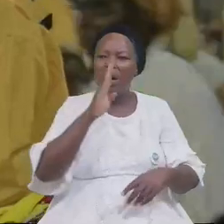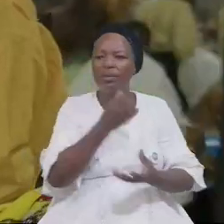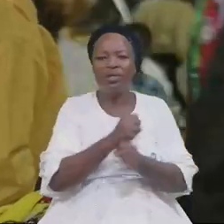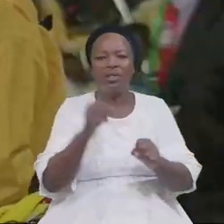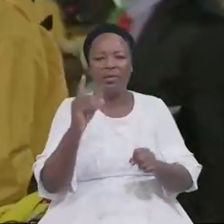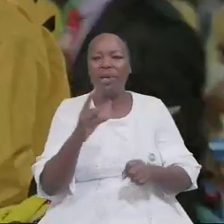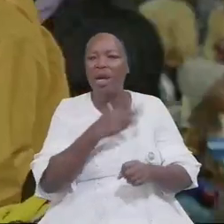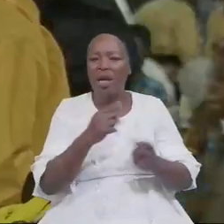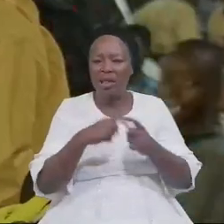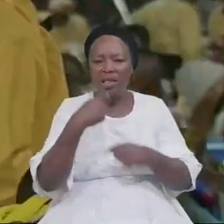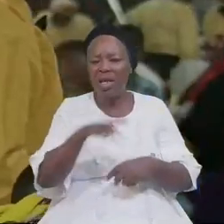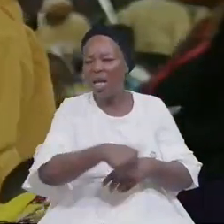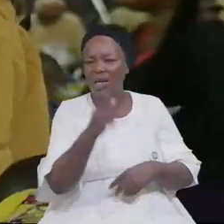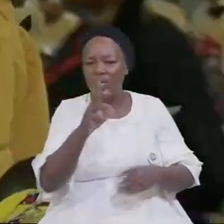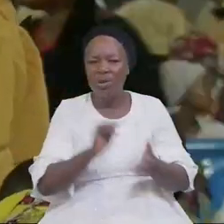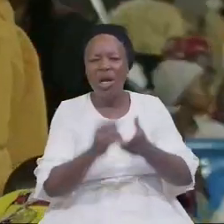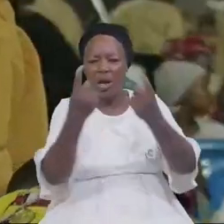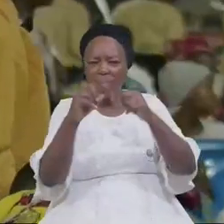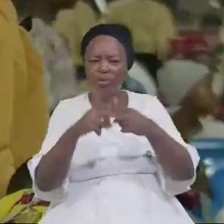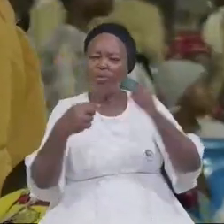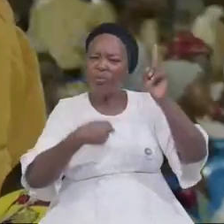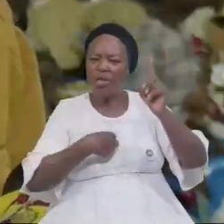dit, quiconque vient à moi,